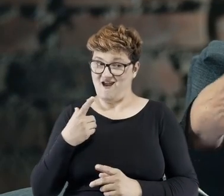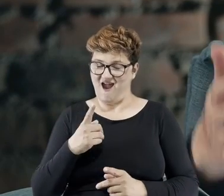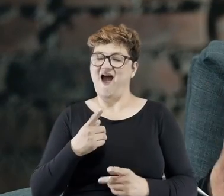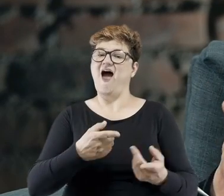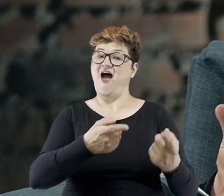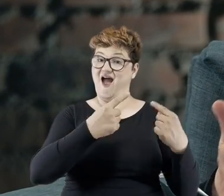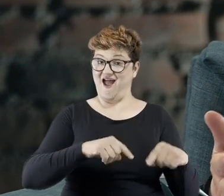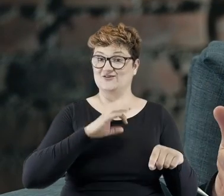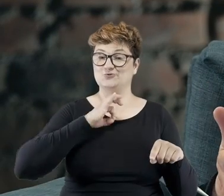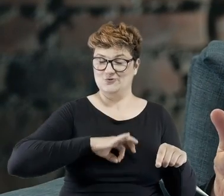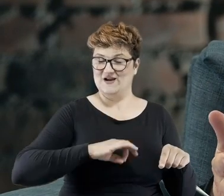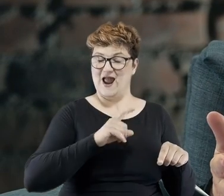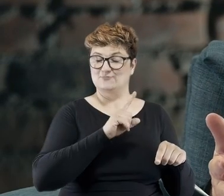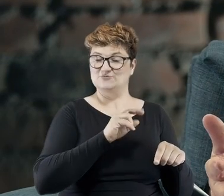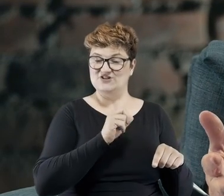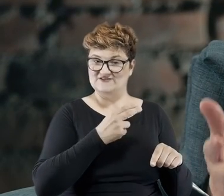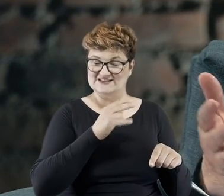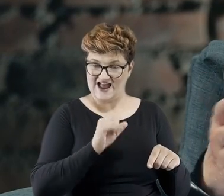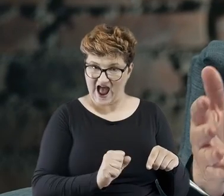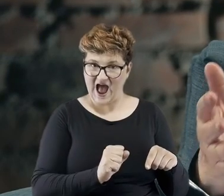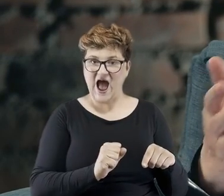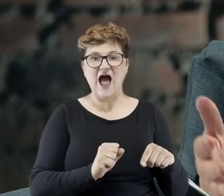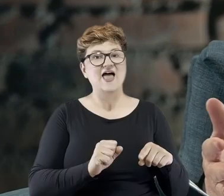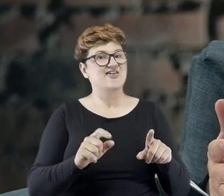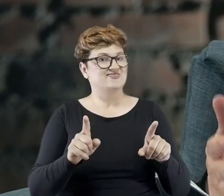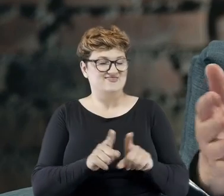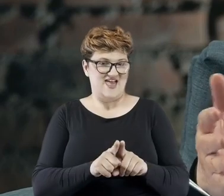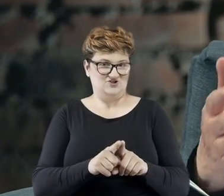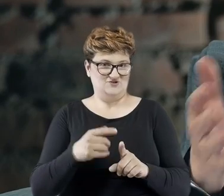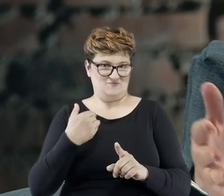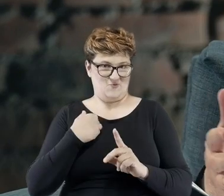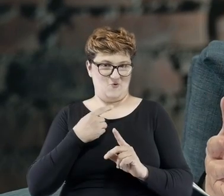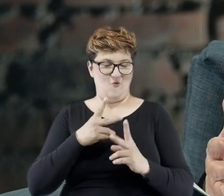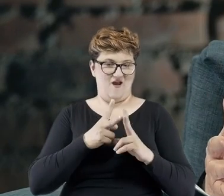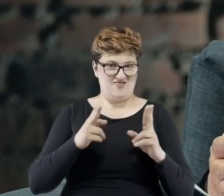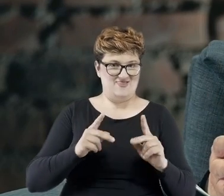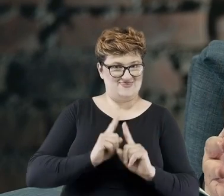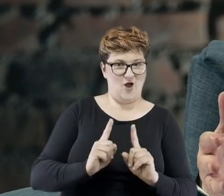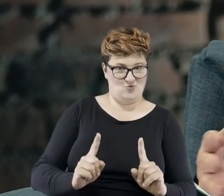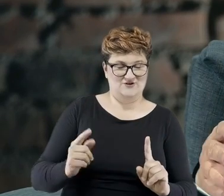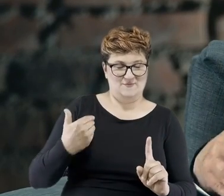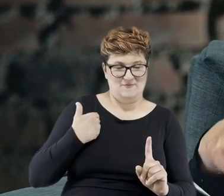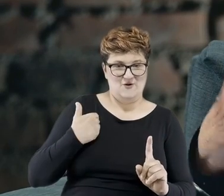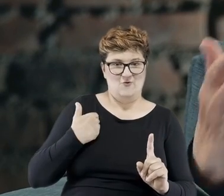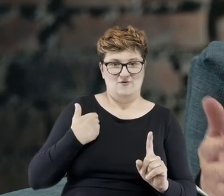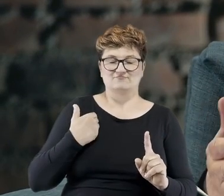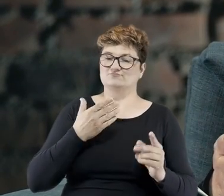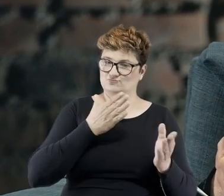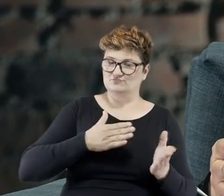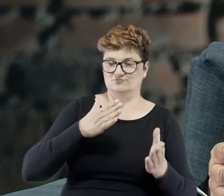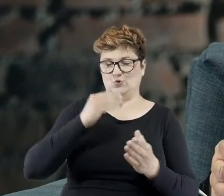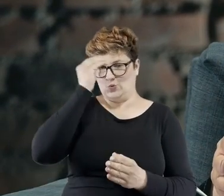A sama Przybyszewska, córka Pająkówny, też miała za sobą epizod nauczycielski. Przygotowywała